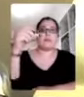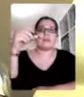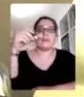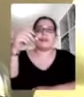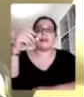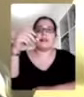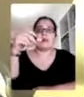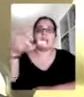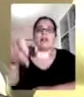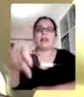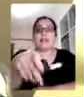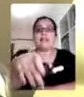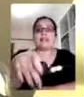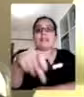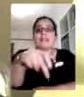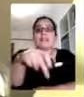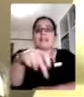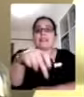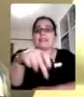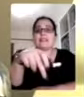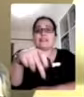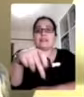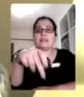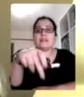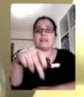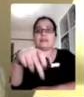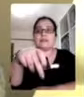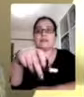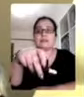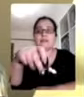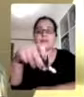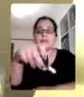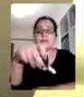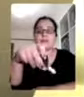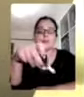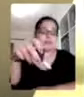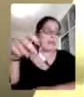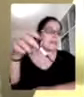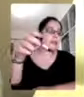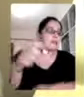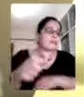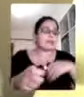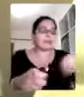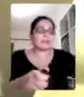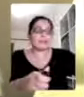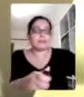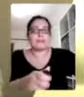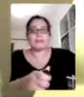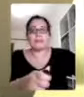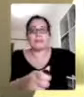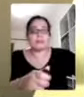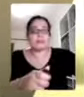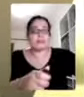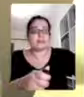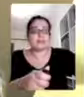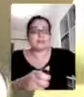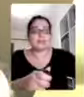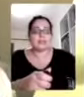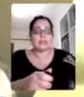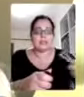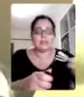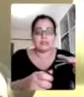kenarda küçücük. Halbuki şey bu Evet iş işte Google Hangouts. Kim konuşursa evet. onu Hangouts'a pozisyon. baktım.